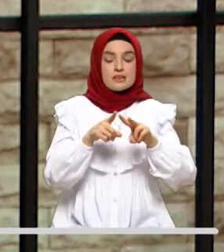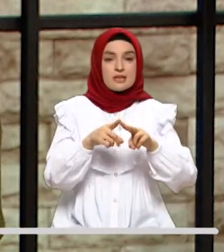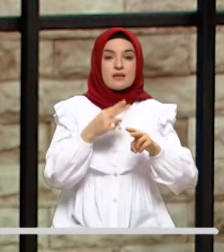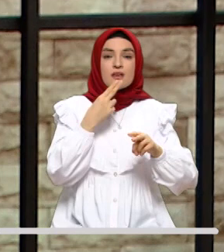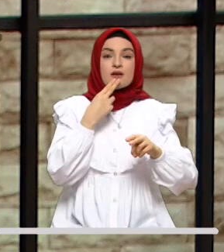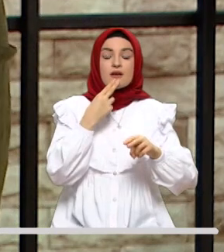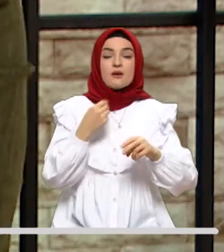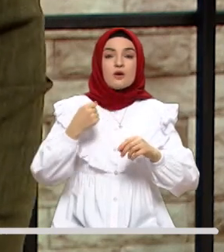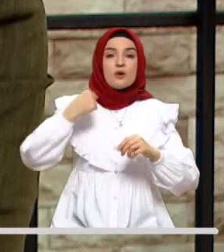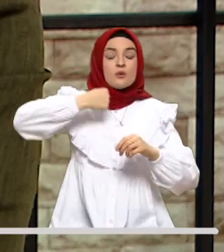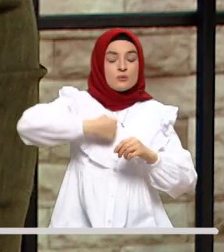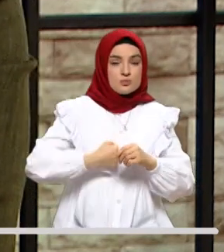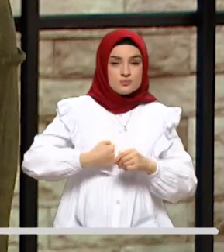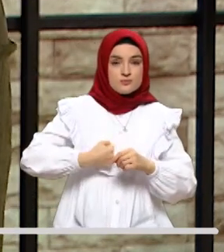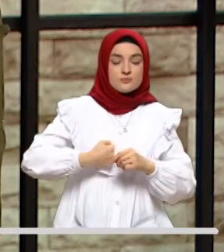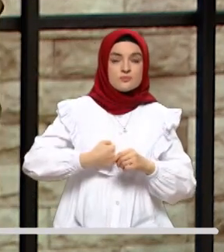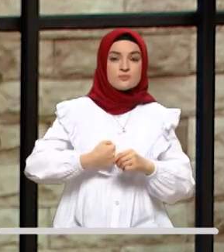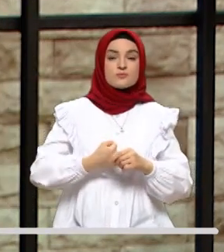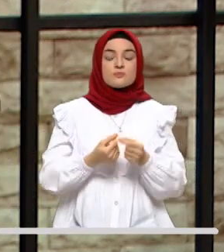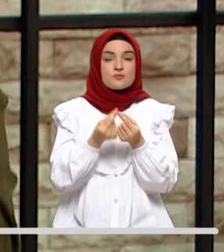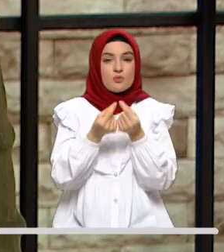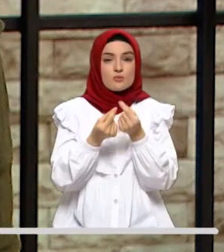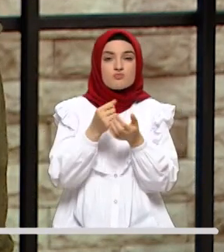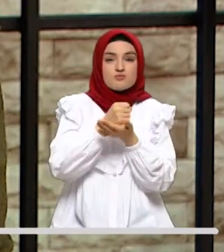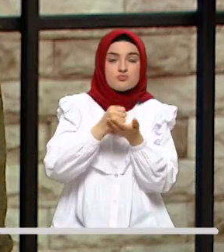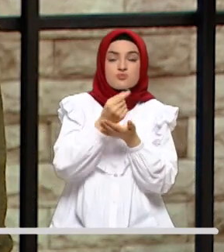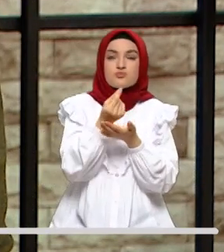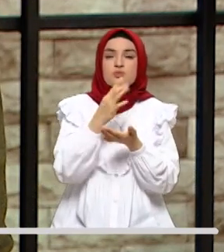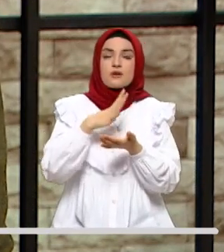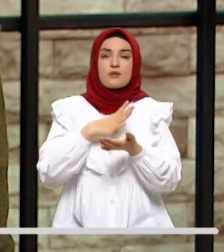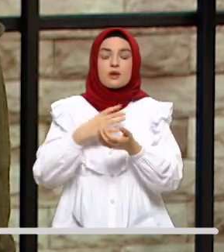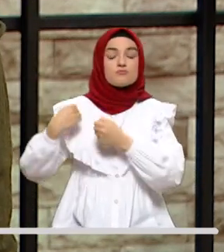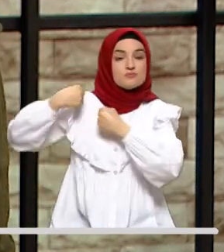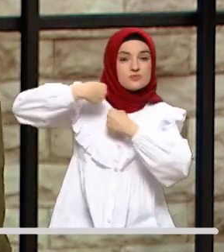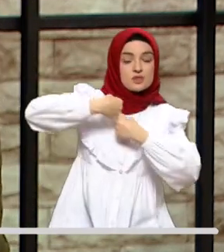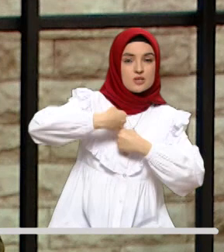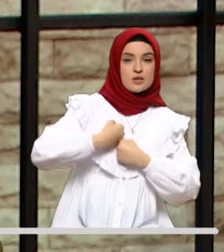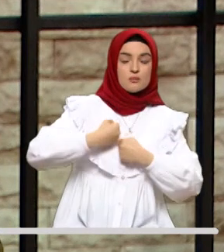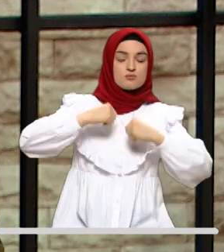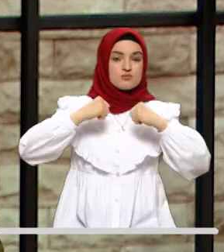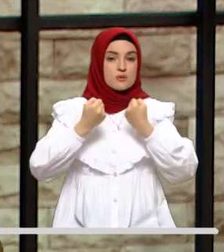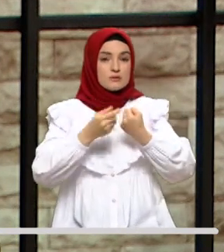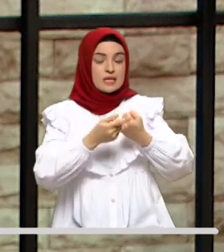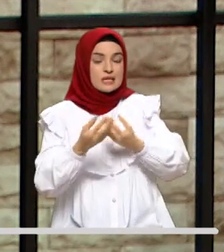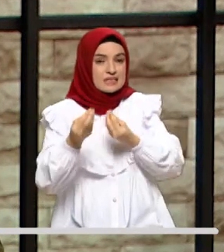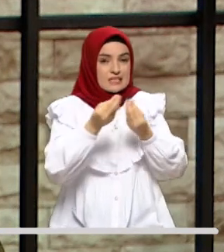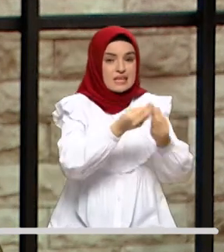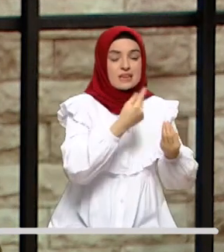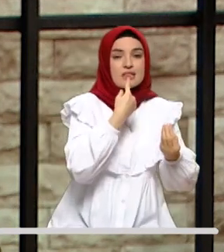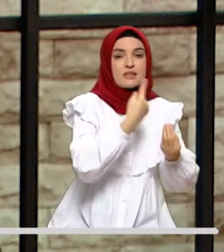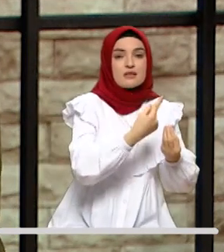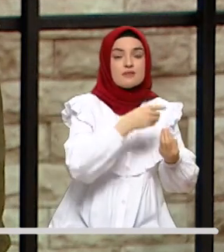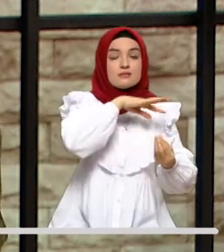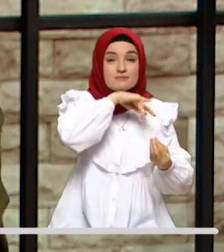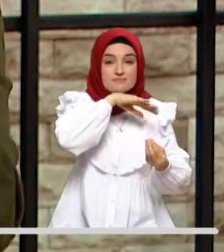buğdayı vardır. Sırtına vurmuştur. Erzurum vilayetinin önüne getirince der ki Vali Paşa neneye, nene